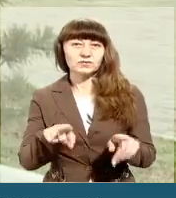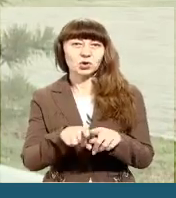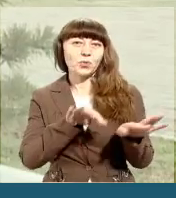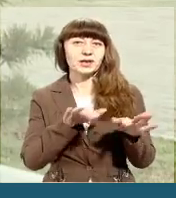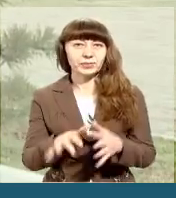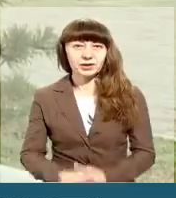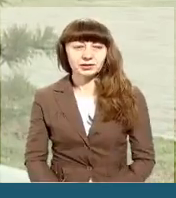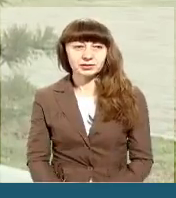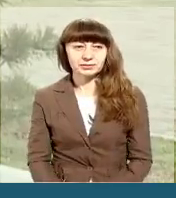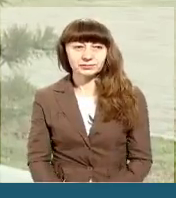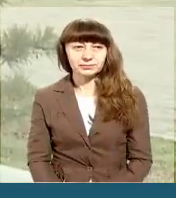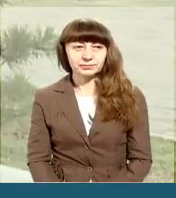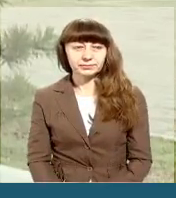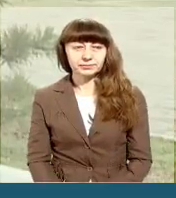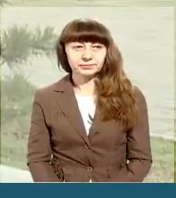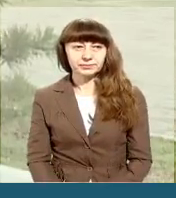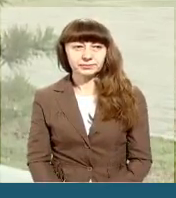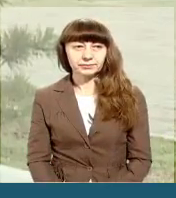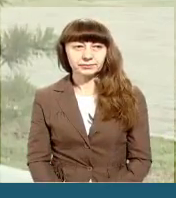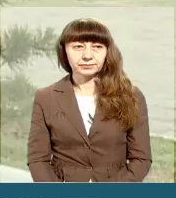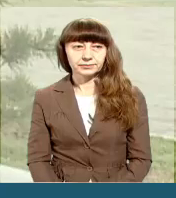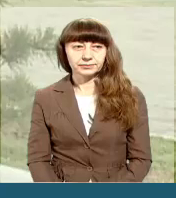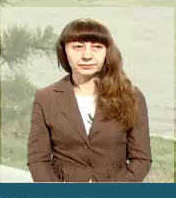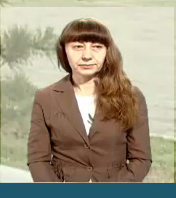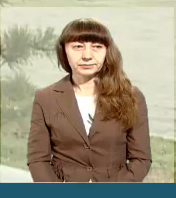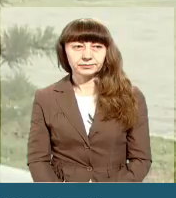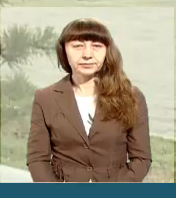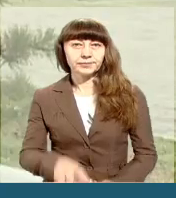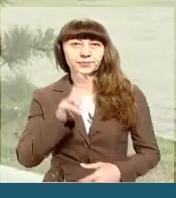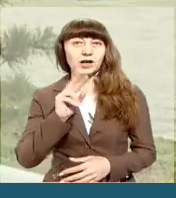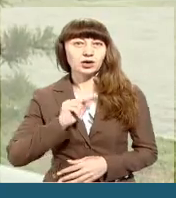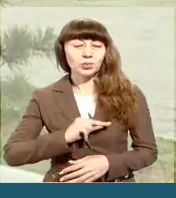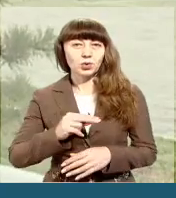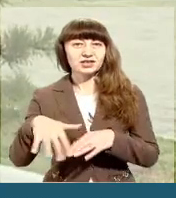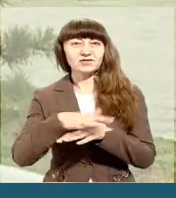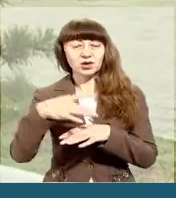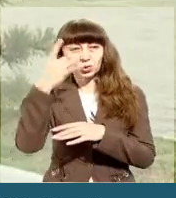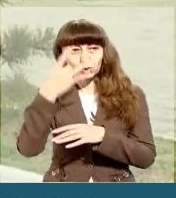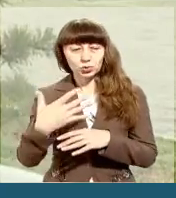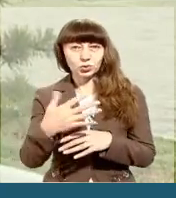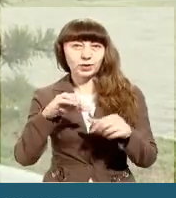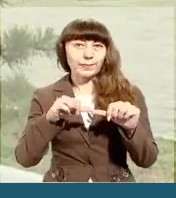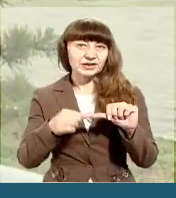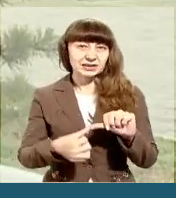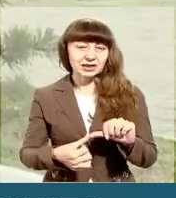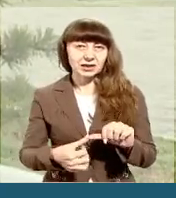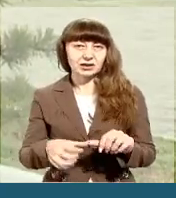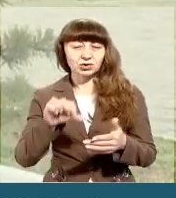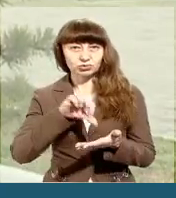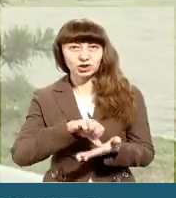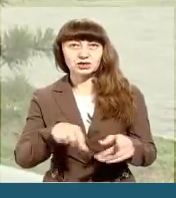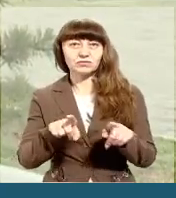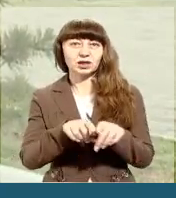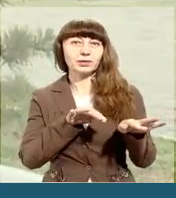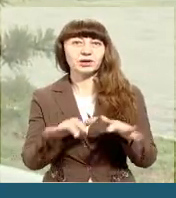Біз әкімдік ретінде, жалпы мәдениет қызметкерлері ретінде осындай экологиялық шараларды тұрақты түрде ұйымдастырып, қолдап отыруға дайынбыз. Өйткені